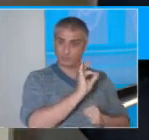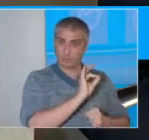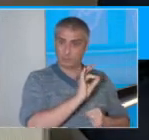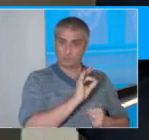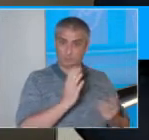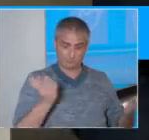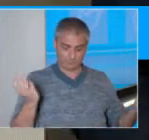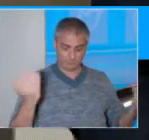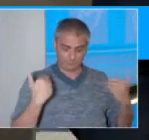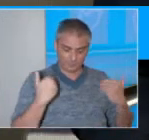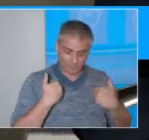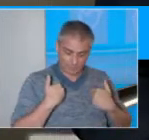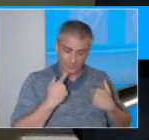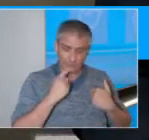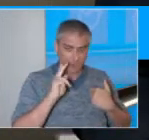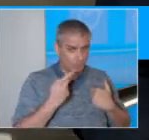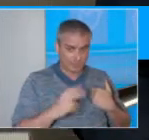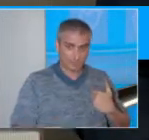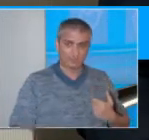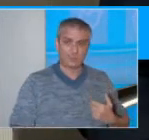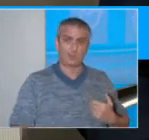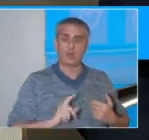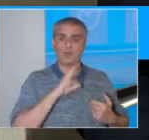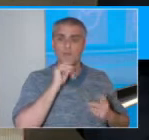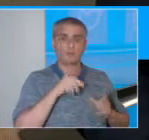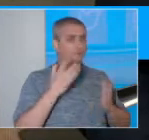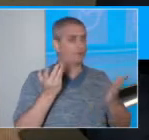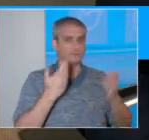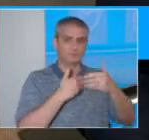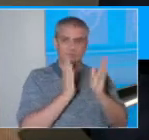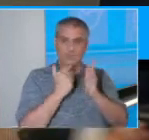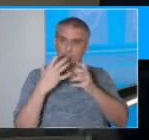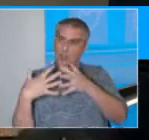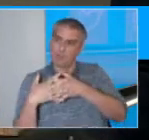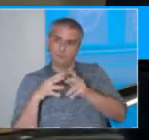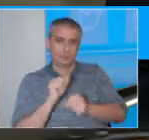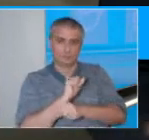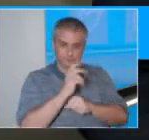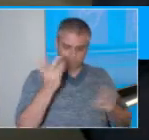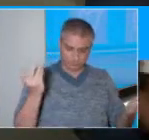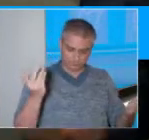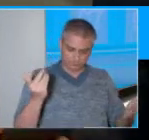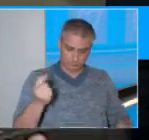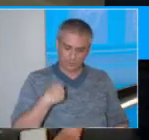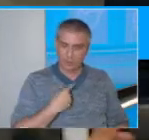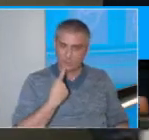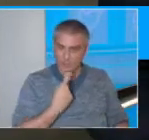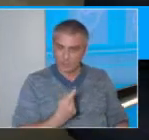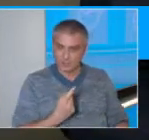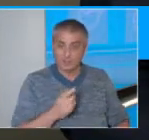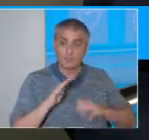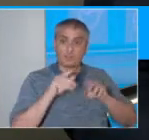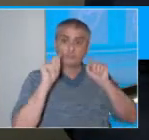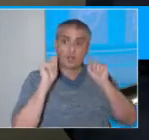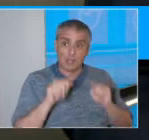מטעמה? אנחנו, אמרתי לך עוד הפעם, לא מתעסק עכשיו בקופסאות של קואליציה ואופוזיציה. לא, אני מנסה להבין איך הממשלה הזאת תראה, זאת תהיה ממשלה מאוד מגוונת. אני אומר לך בצורה ברורה,